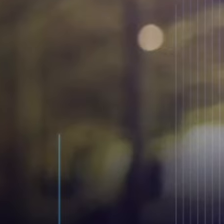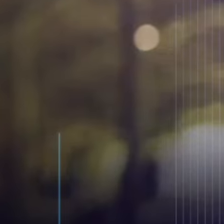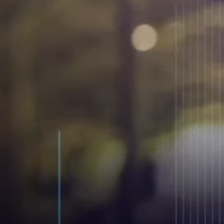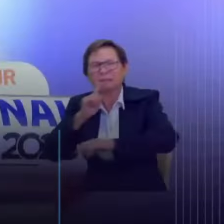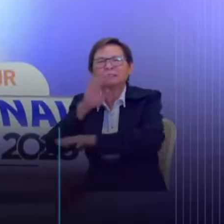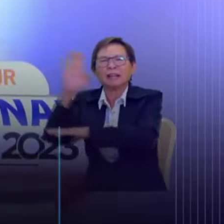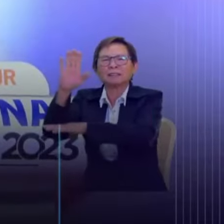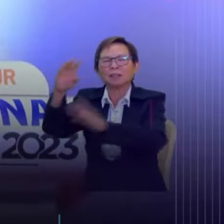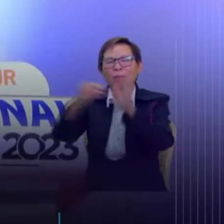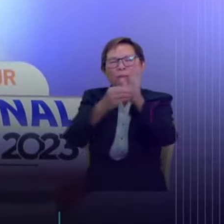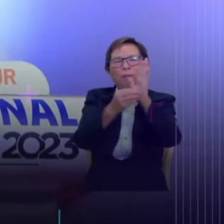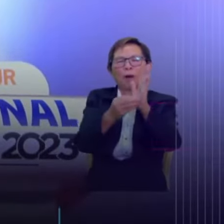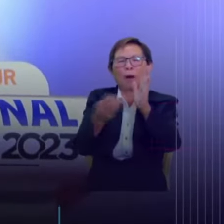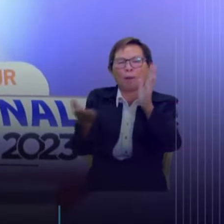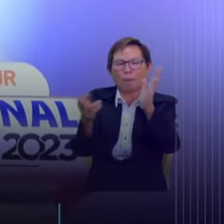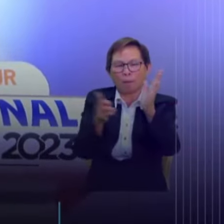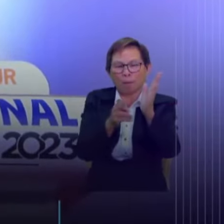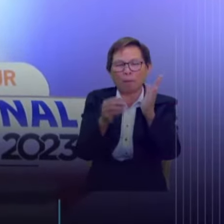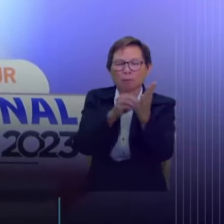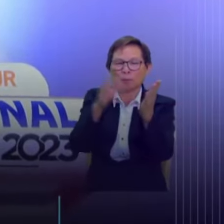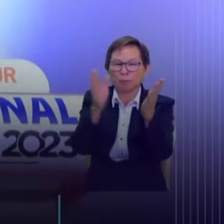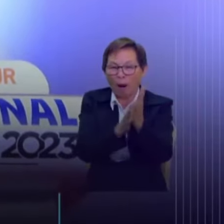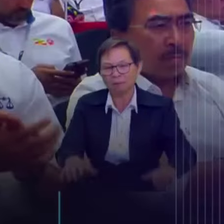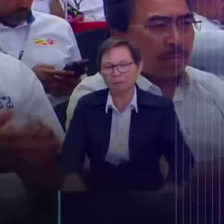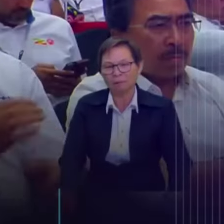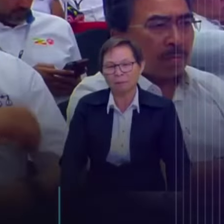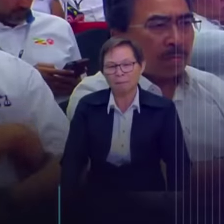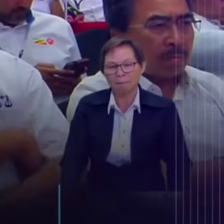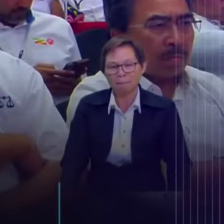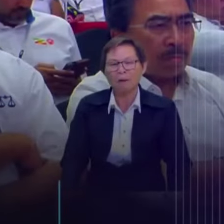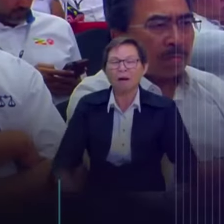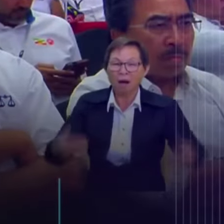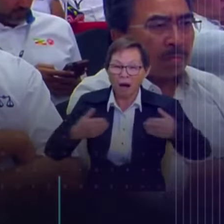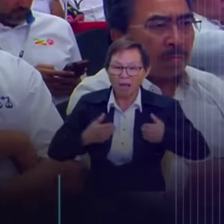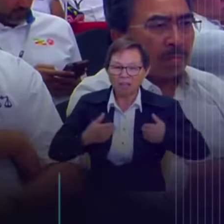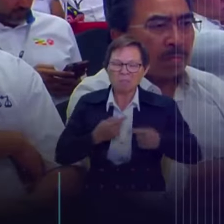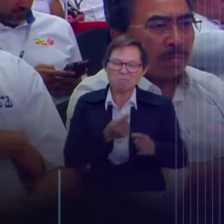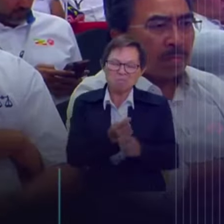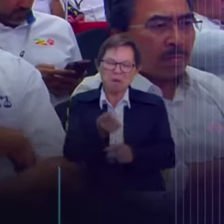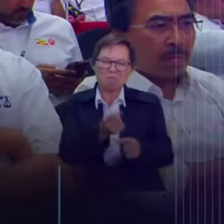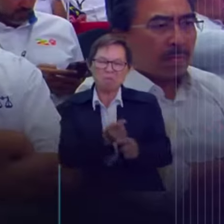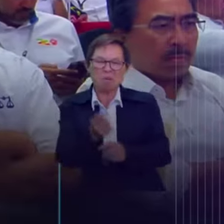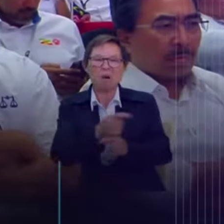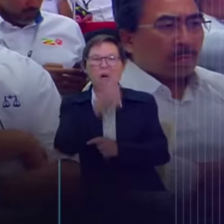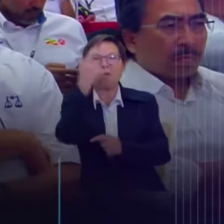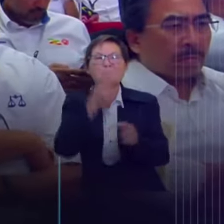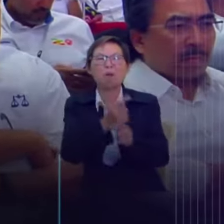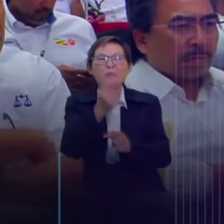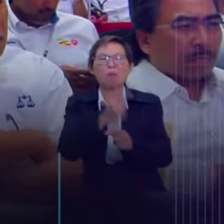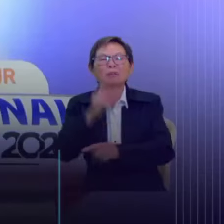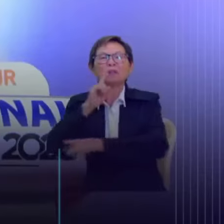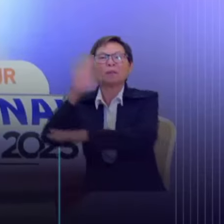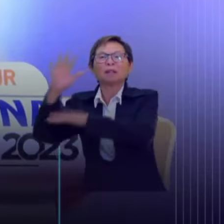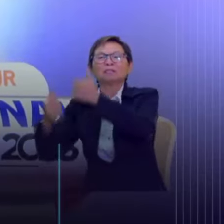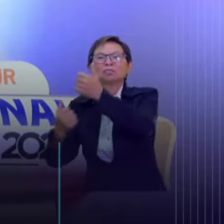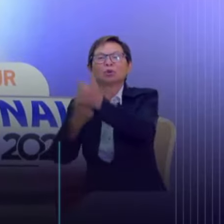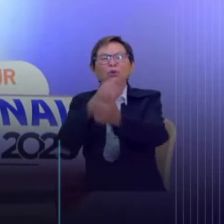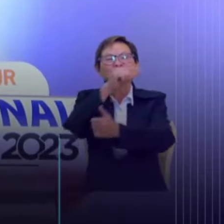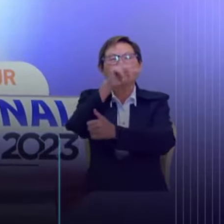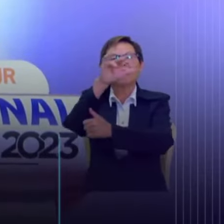janji yang dimeterai, laksanakan. Ada yang memperolok, Ini kerana kononnya jaminan sokongan